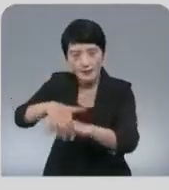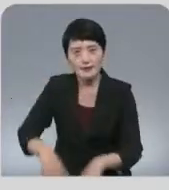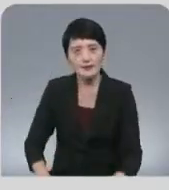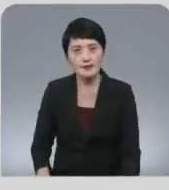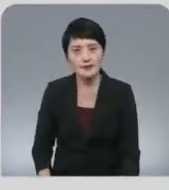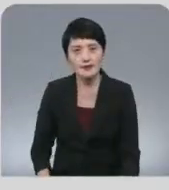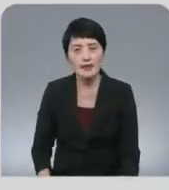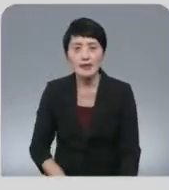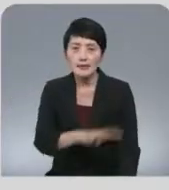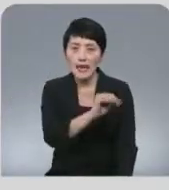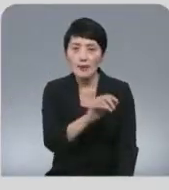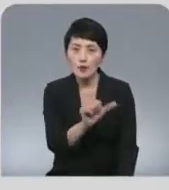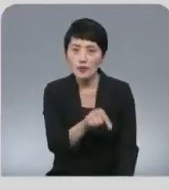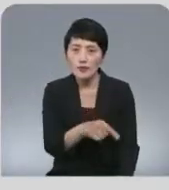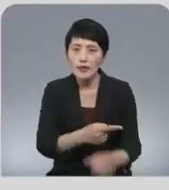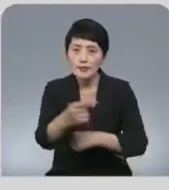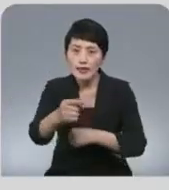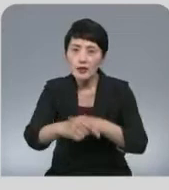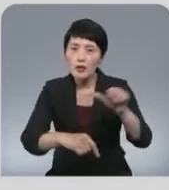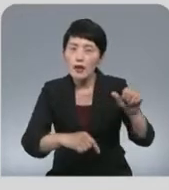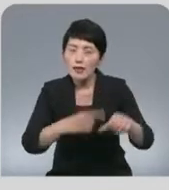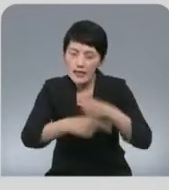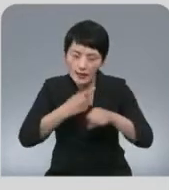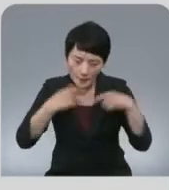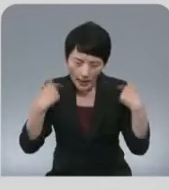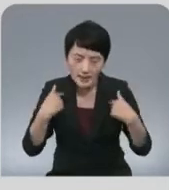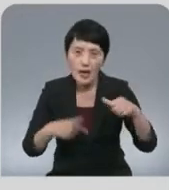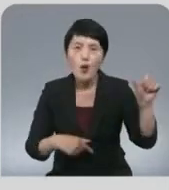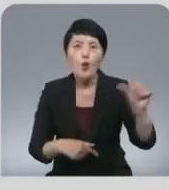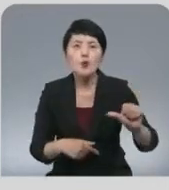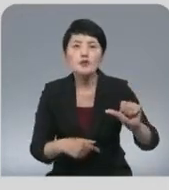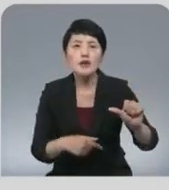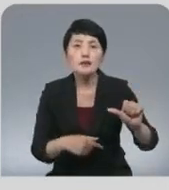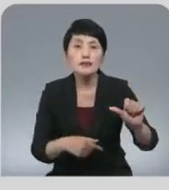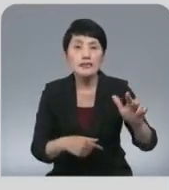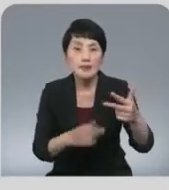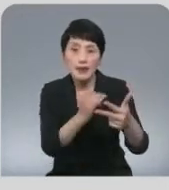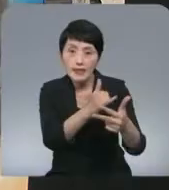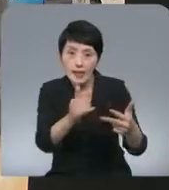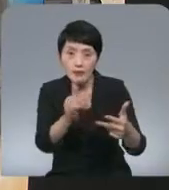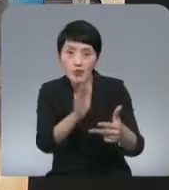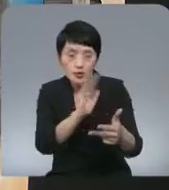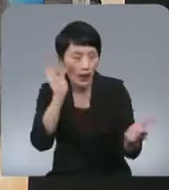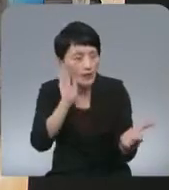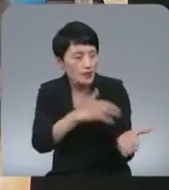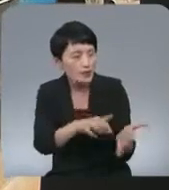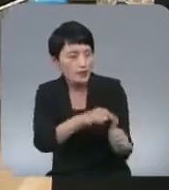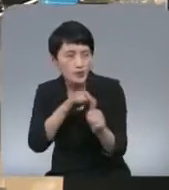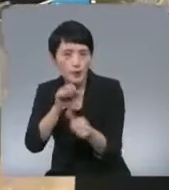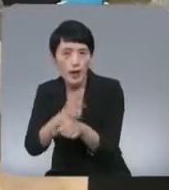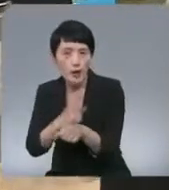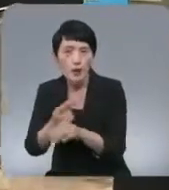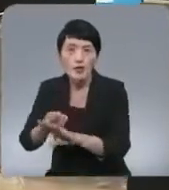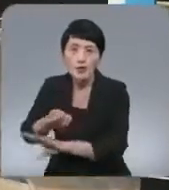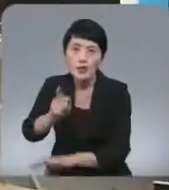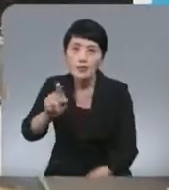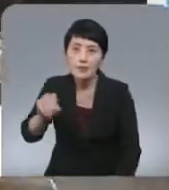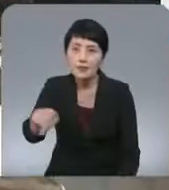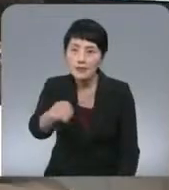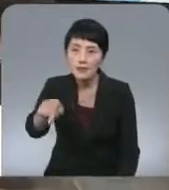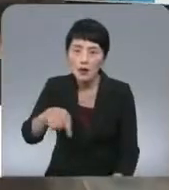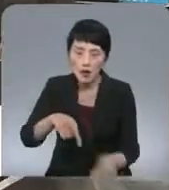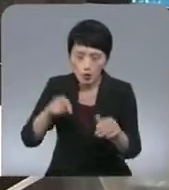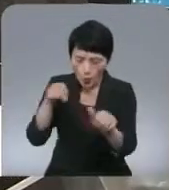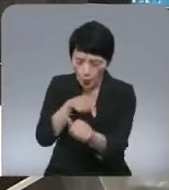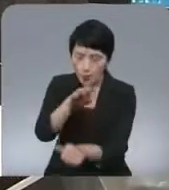d'experts supplémentaires pour la prochaine décennie la mesure clé du gouvernement la matière et la déréglementation sur le nombre d'étudiants de ce secteur dans les facultés